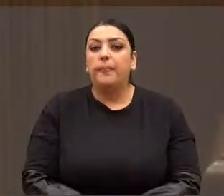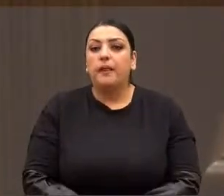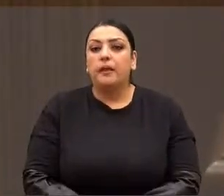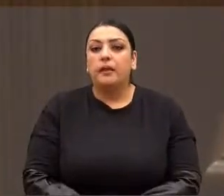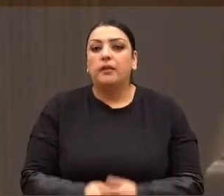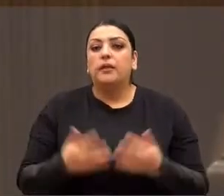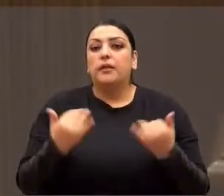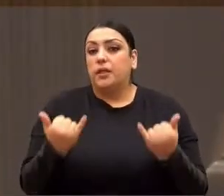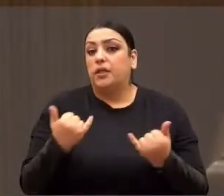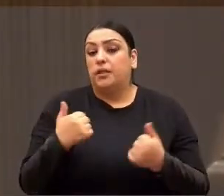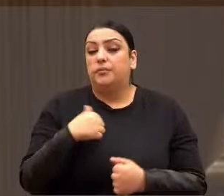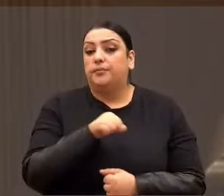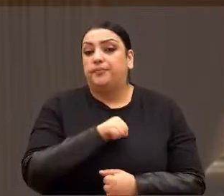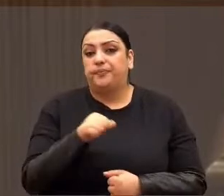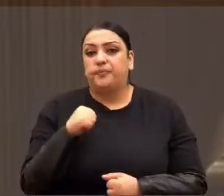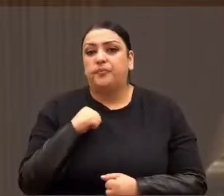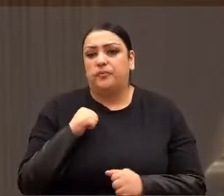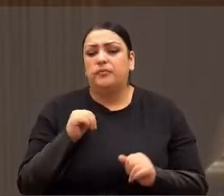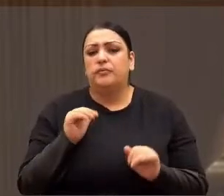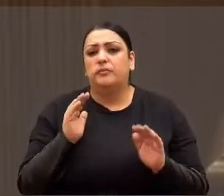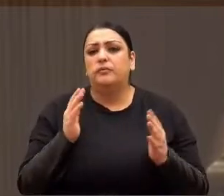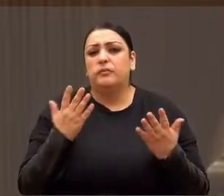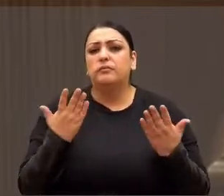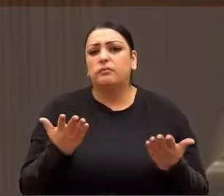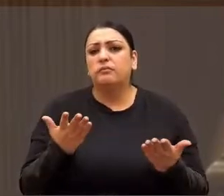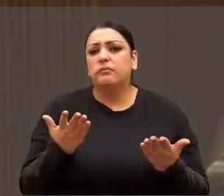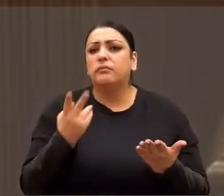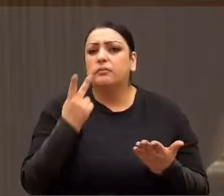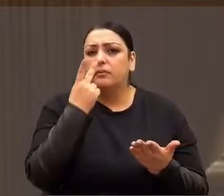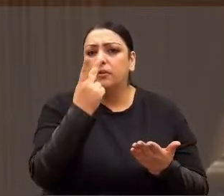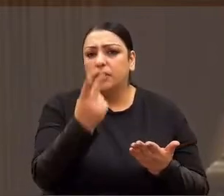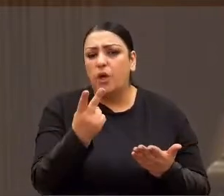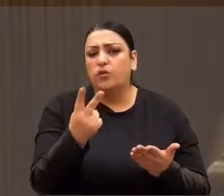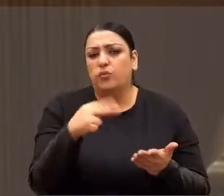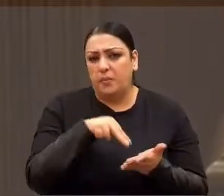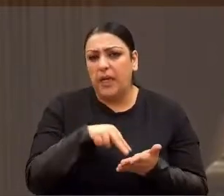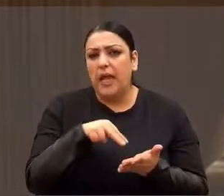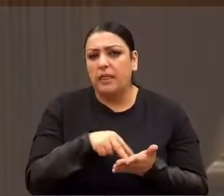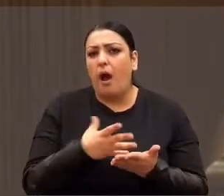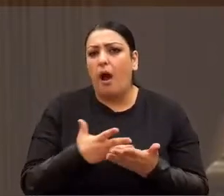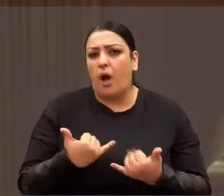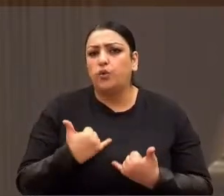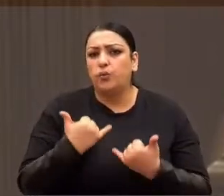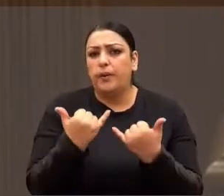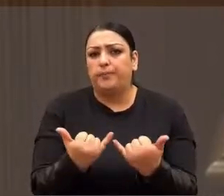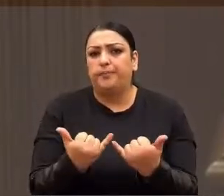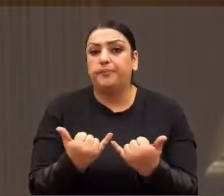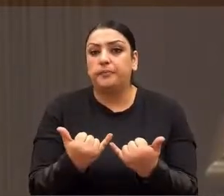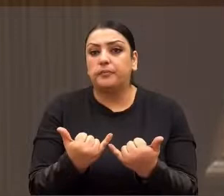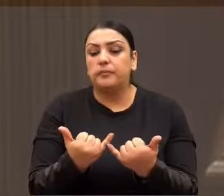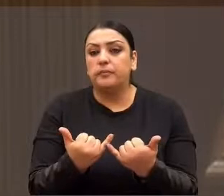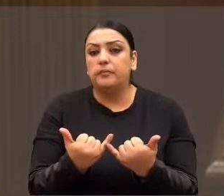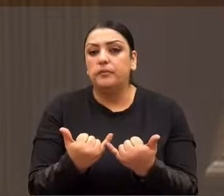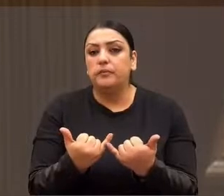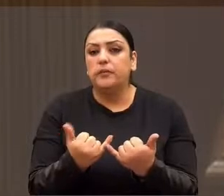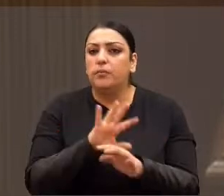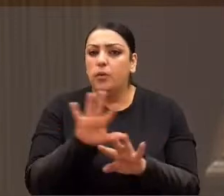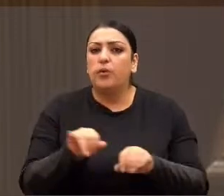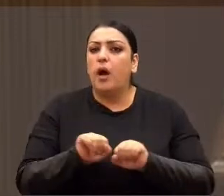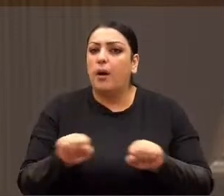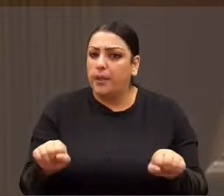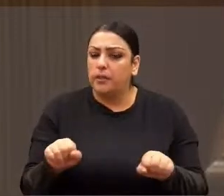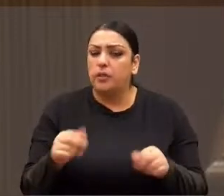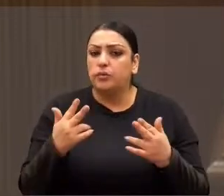գնահատում եմ այս լսումների նախաձեռնողների համարձակությունը, բայց ինչպես ժողովուրդն